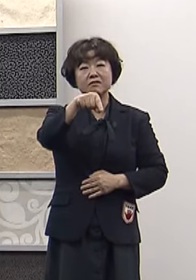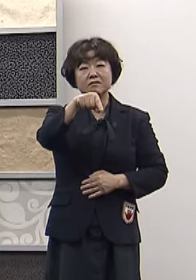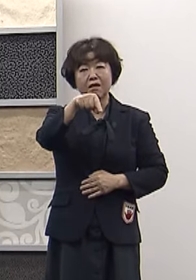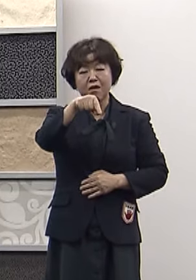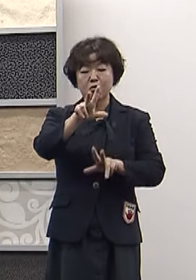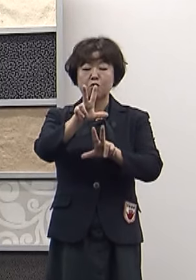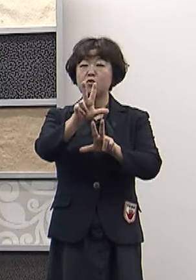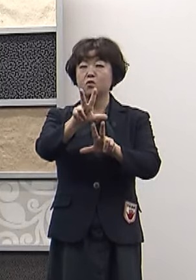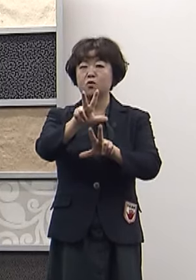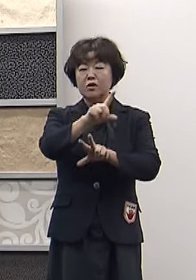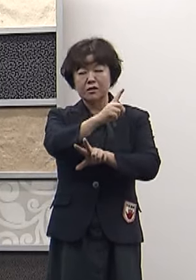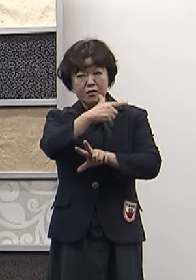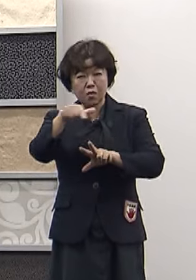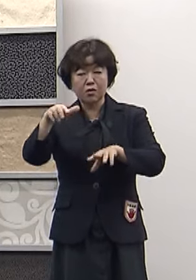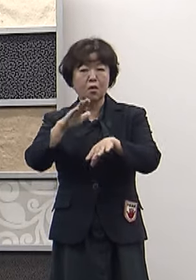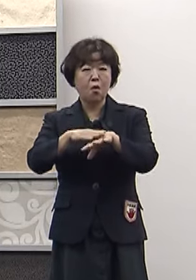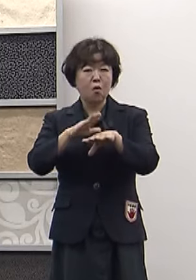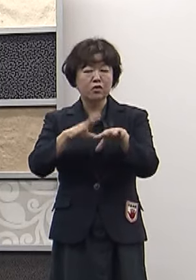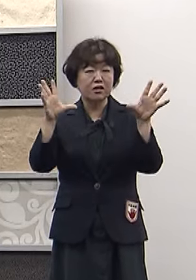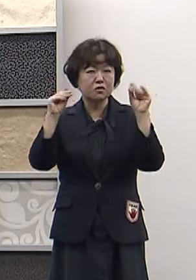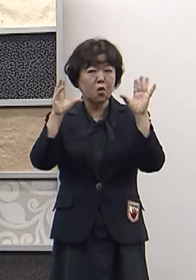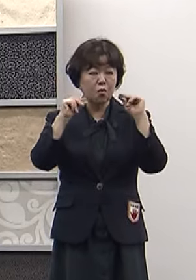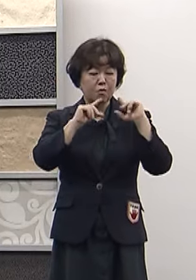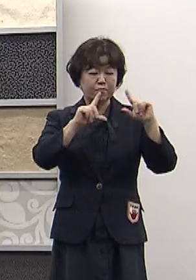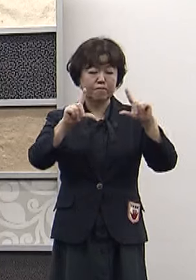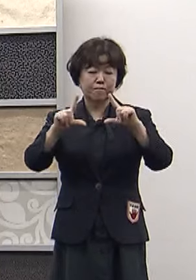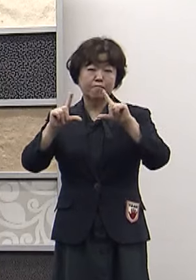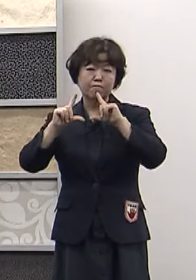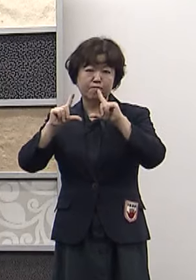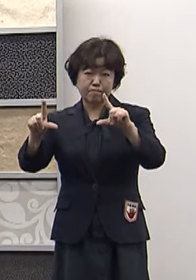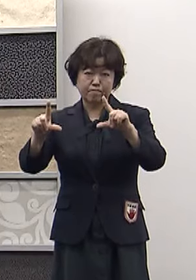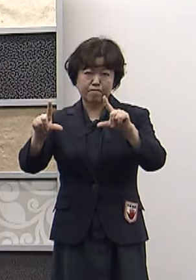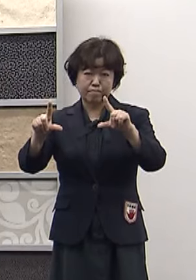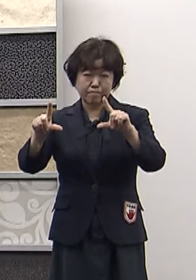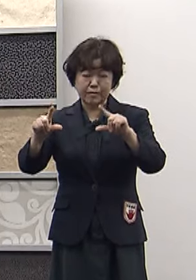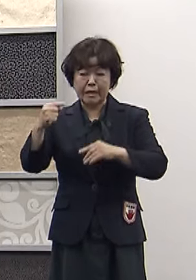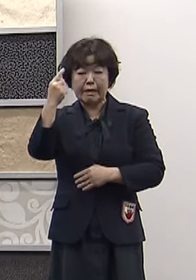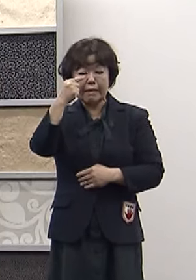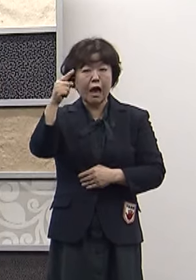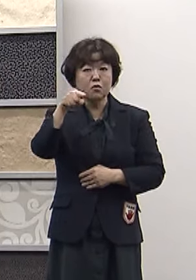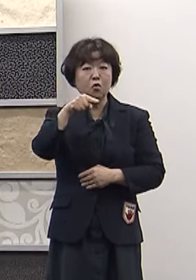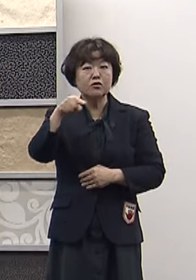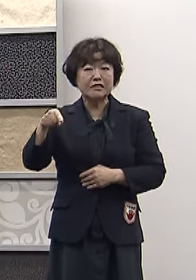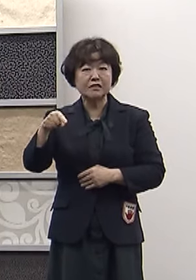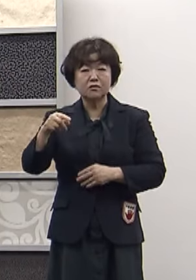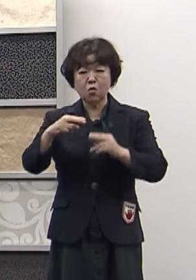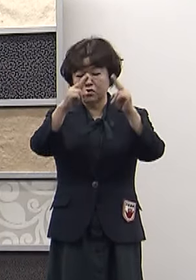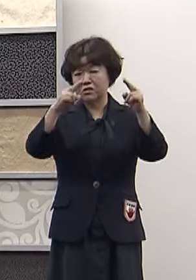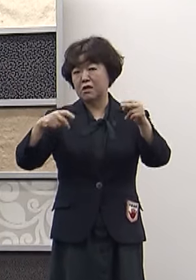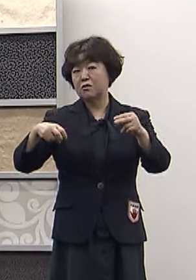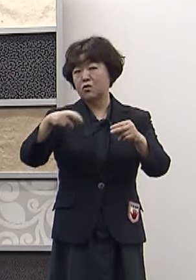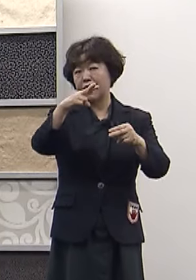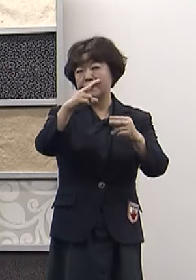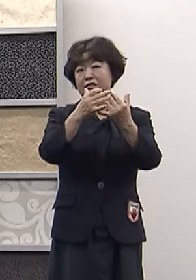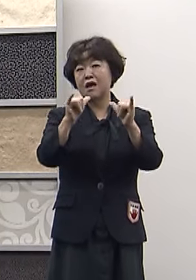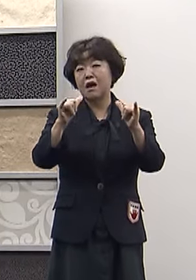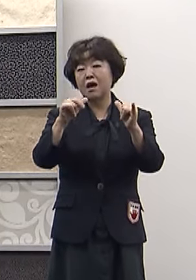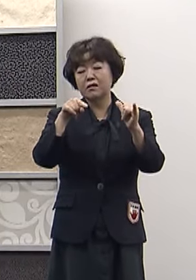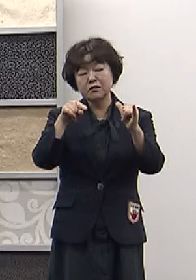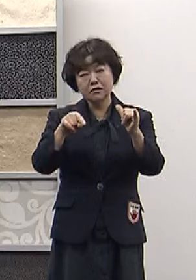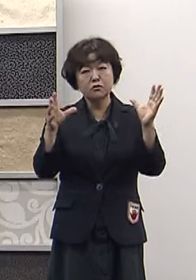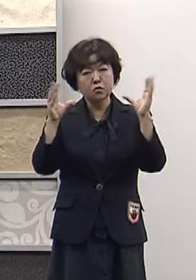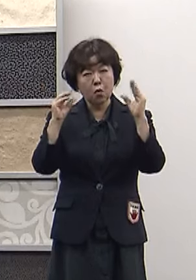により、これまで情報を発信してきたところですが、一方で、外国からの登山者の皆さんに、いかに情報